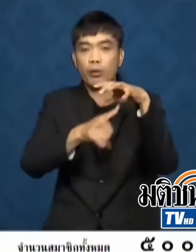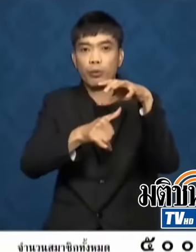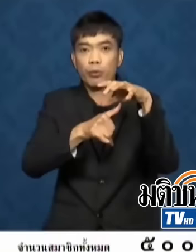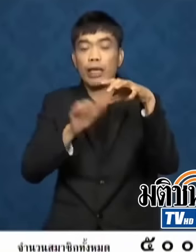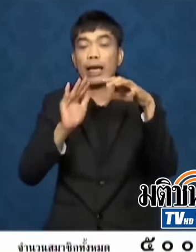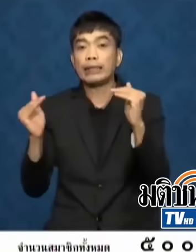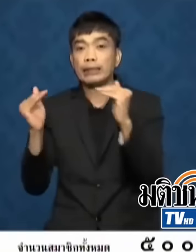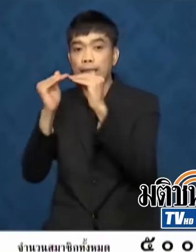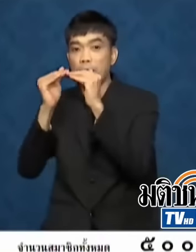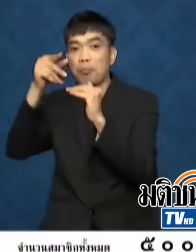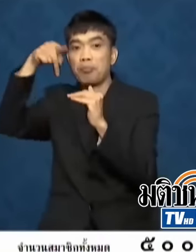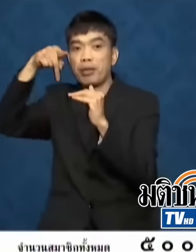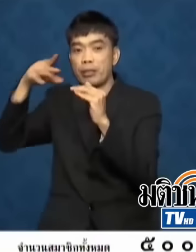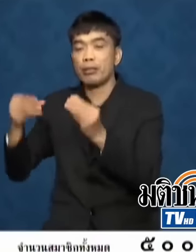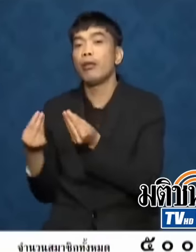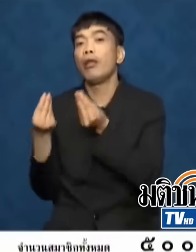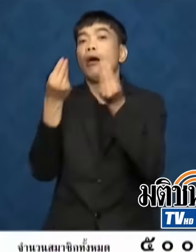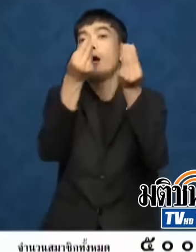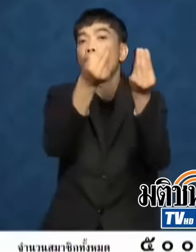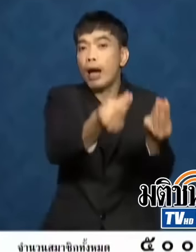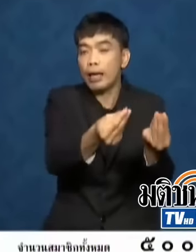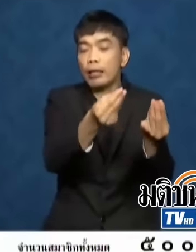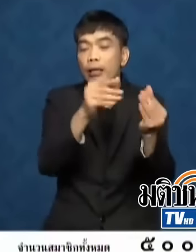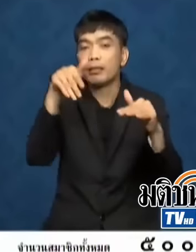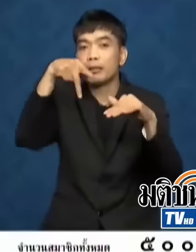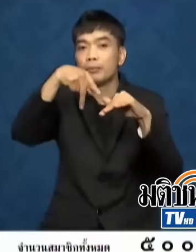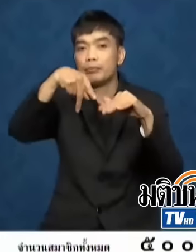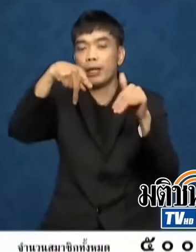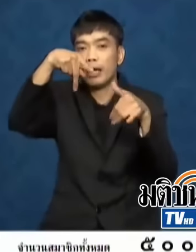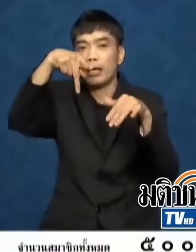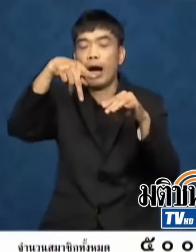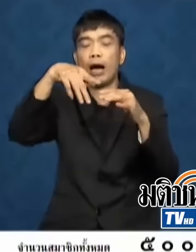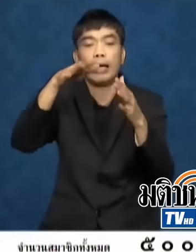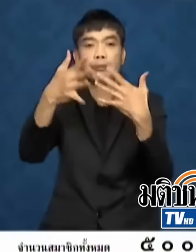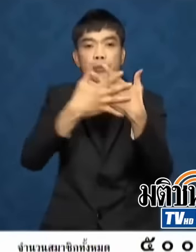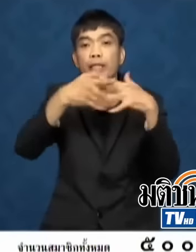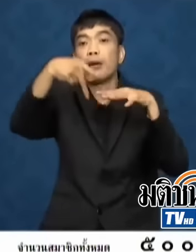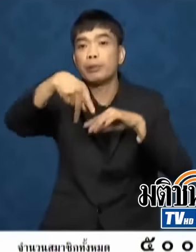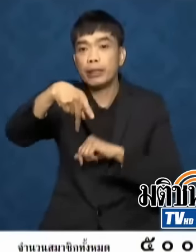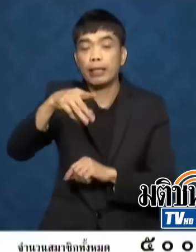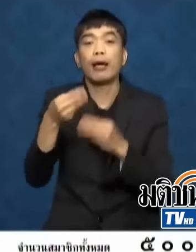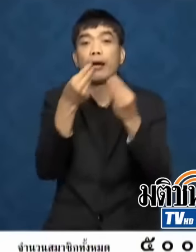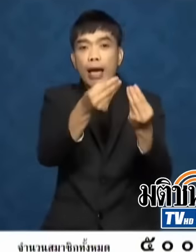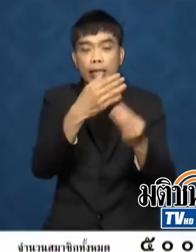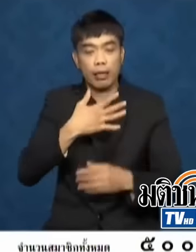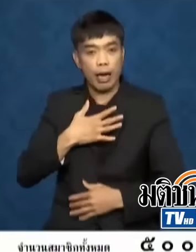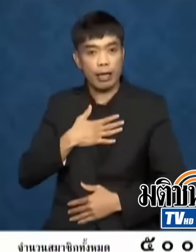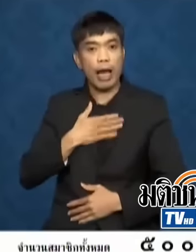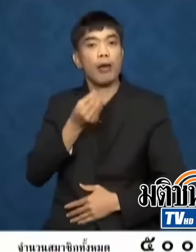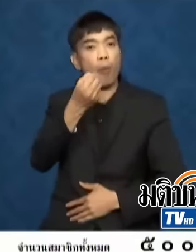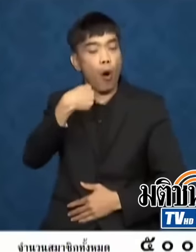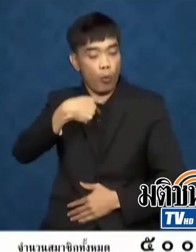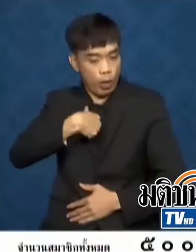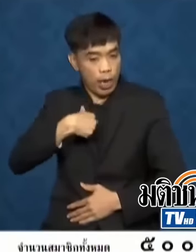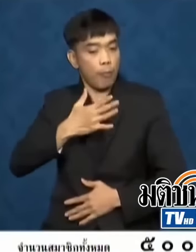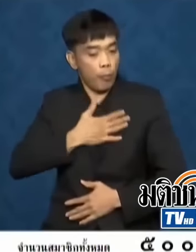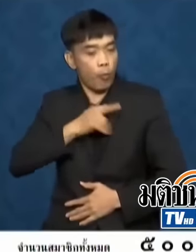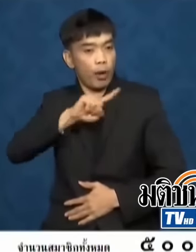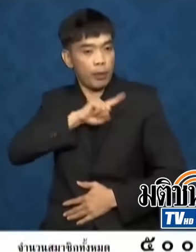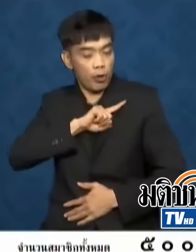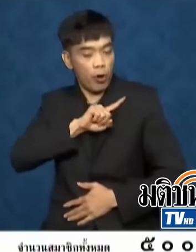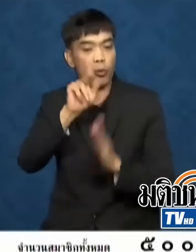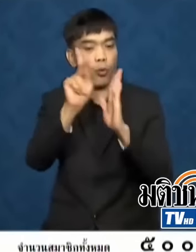สิทธิ์เหนือบุคคลอื่นๆนั้นเป็นเพราะกฎหมายราชทัณฑ์ที่มีผมเป็นผู้ร่างซึ่งแน่นอนครับแบบนี้เสียหาย